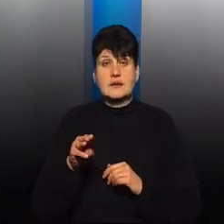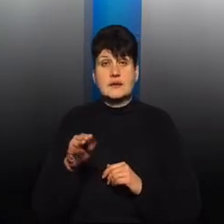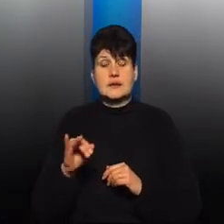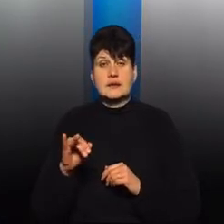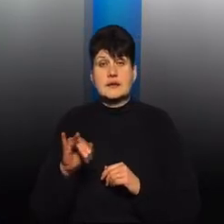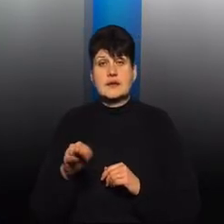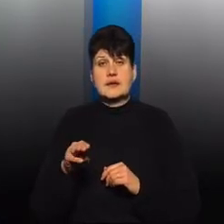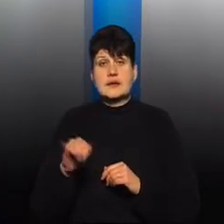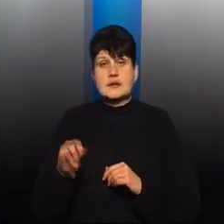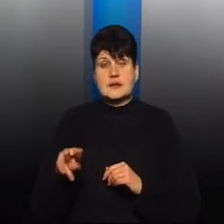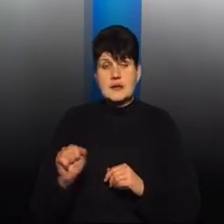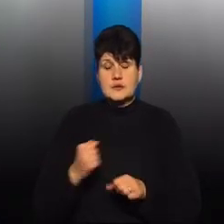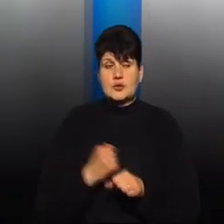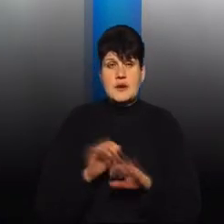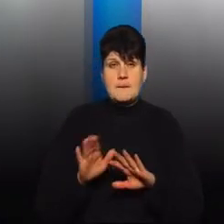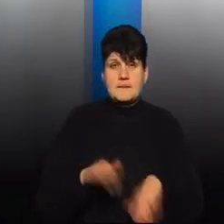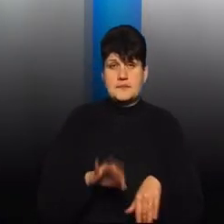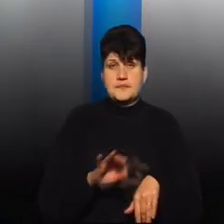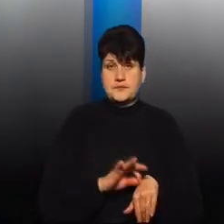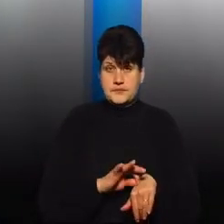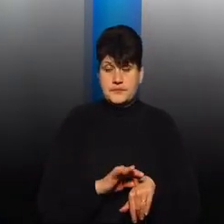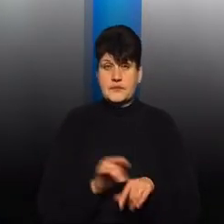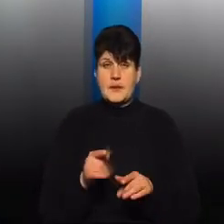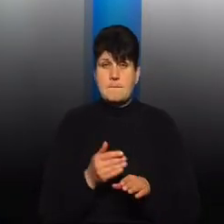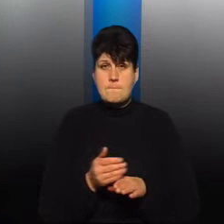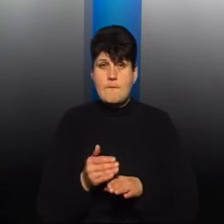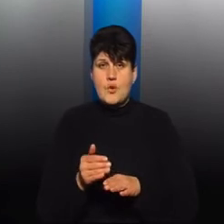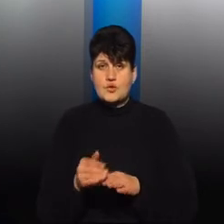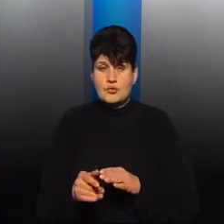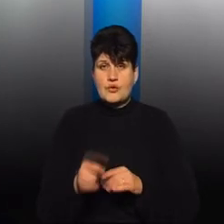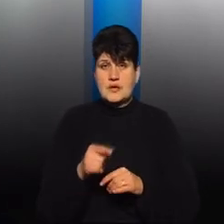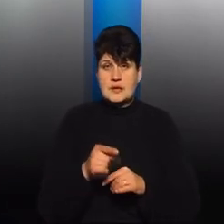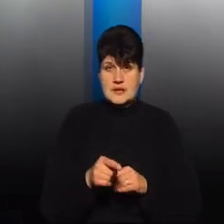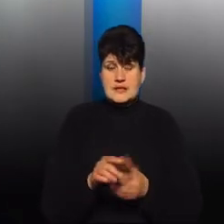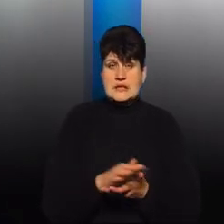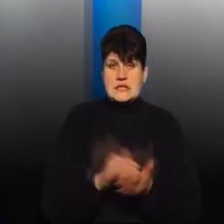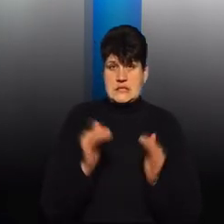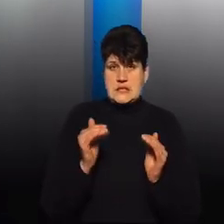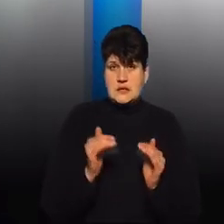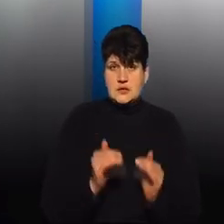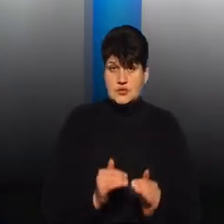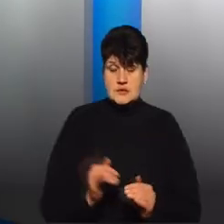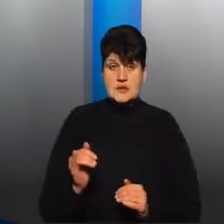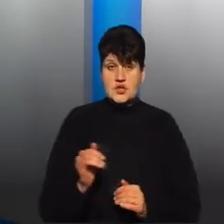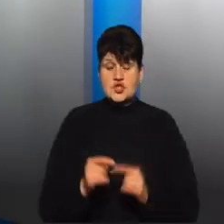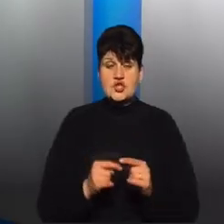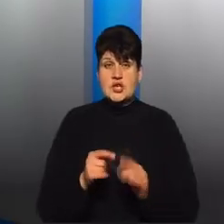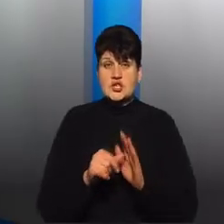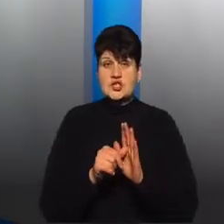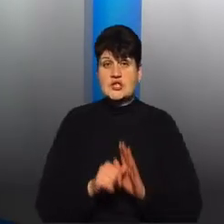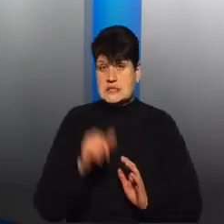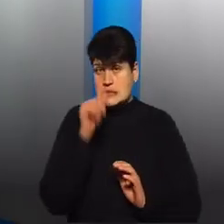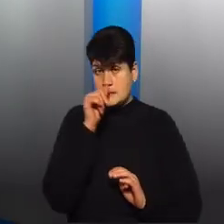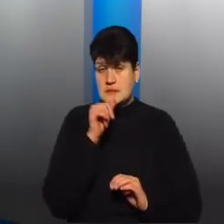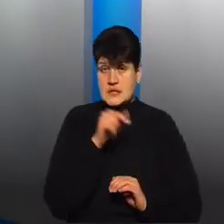після перенесеної хвороби, вони поступово, їхня концентрація знижується, і через 6 місяців вона